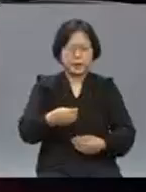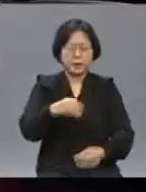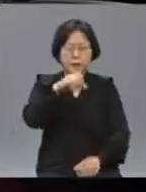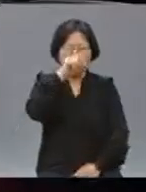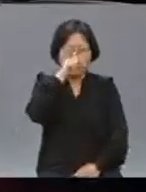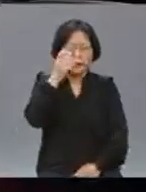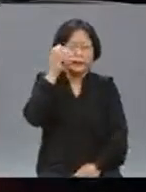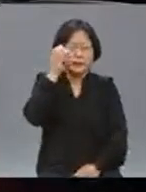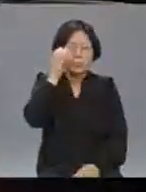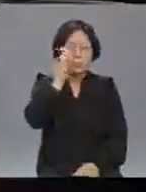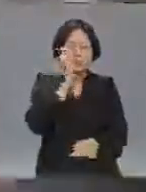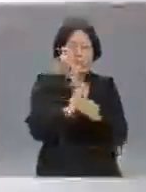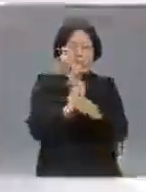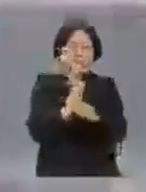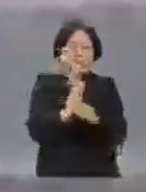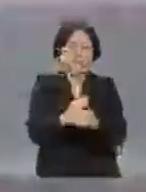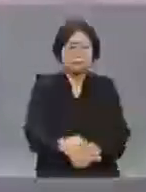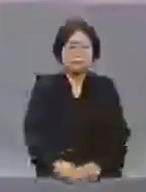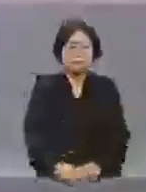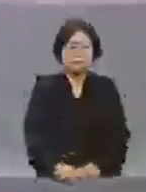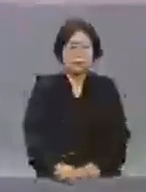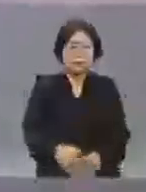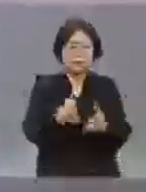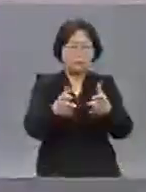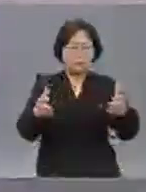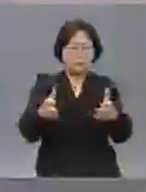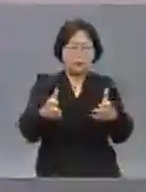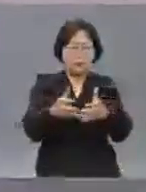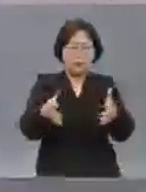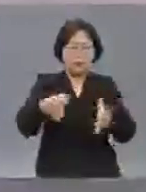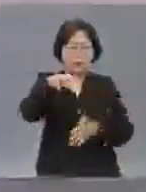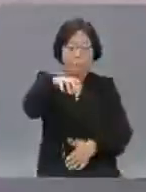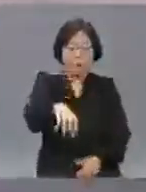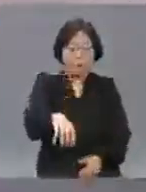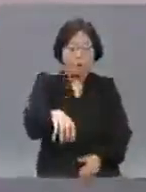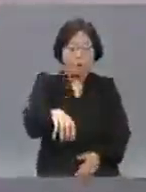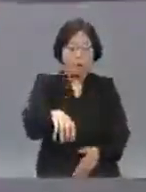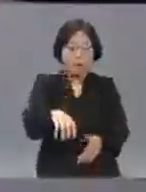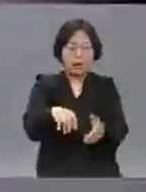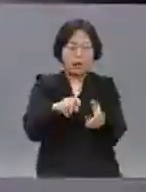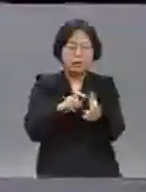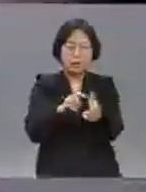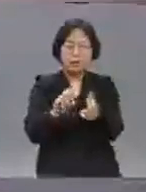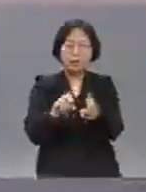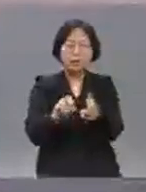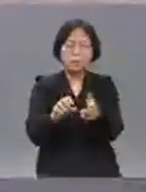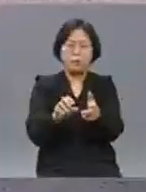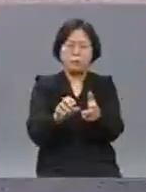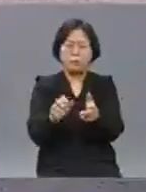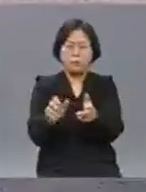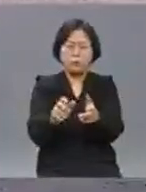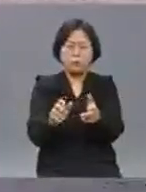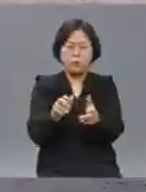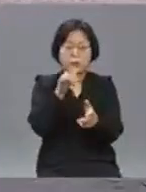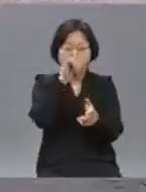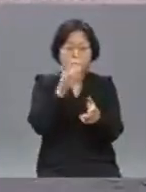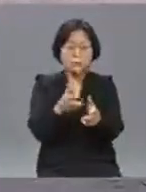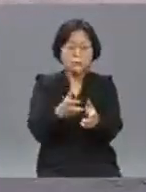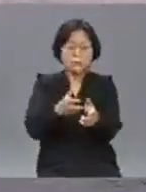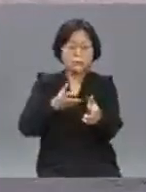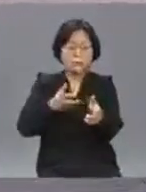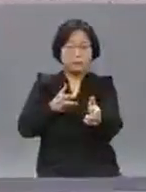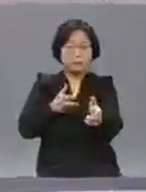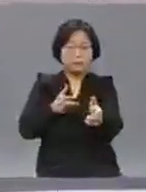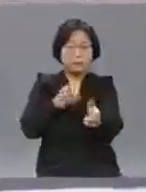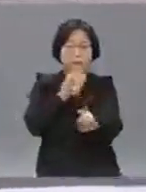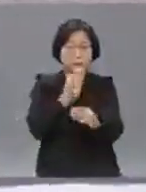높아질 것으로 기대됩니다. 주차 빌딩 앞 도로에 차량 한 대가 비상등을 켠채 우왕좌왕합니다. 뒤로는 차량이